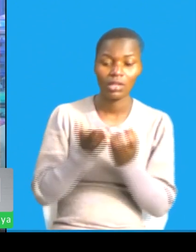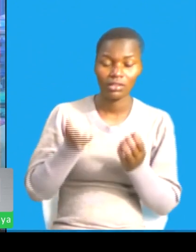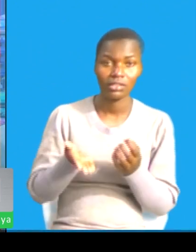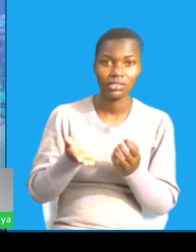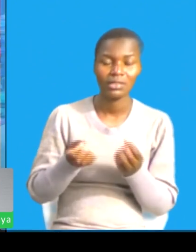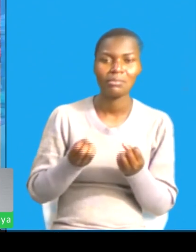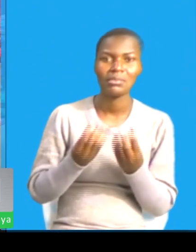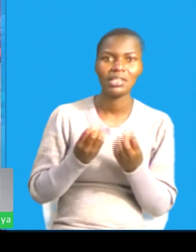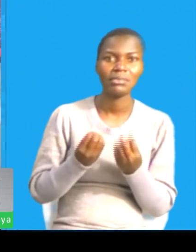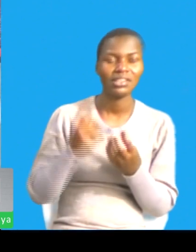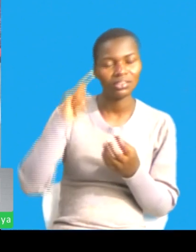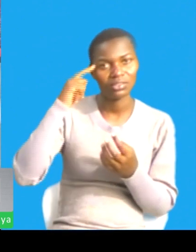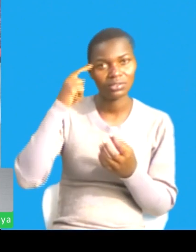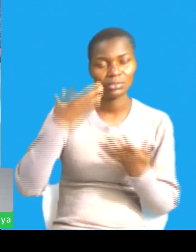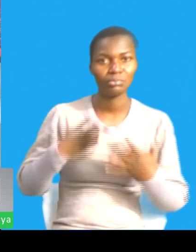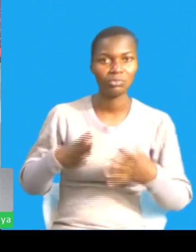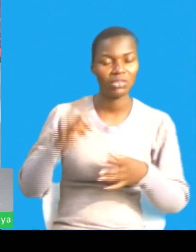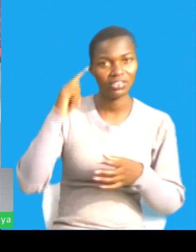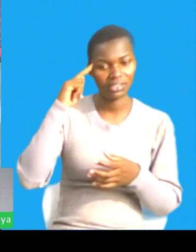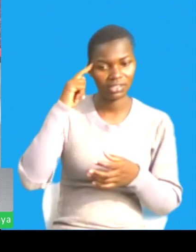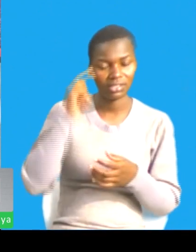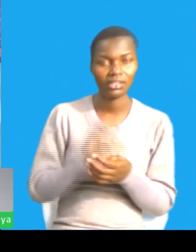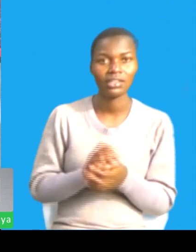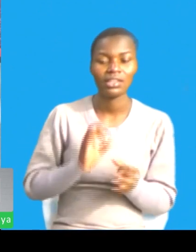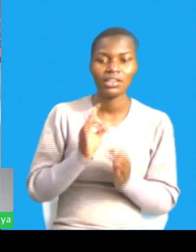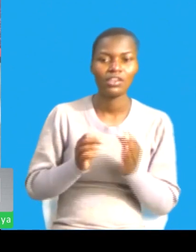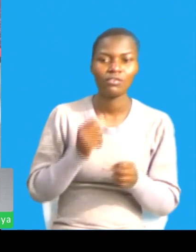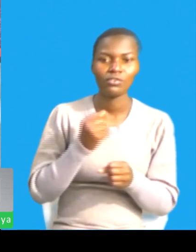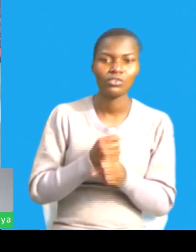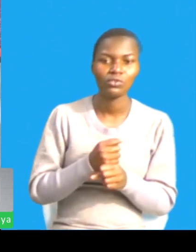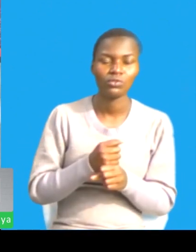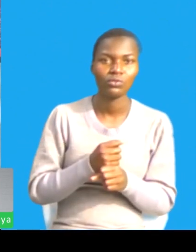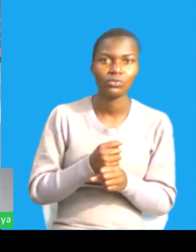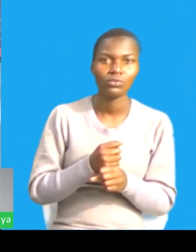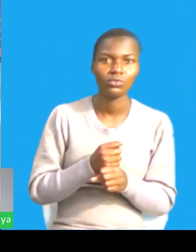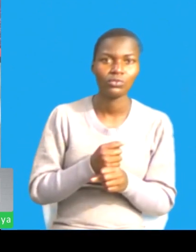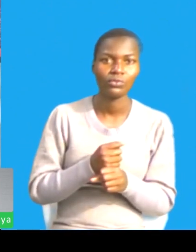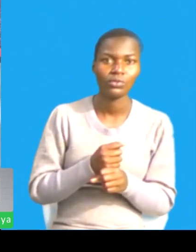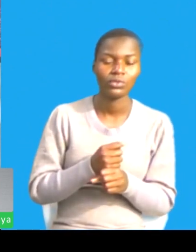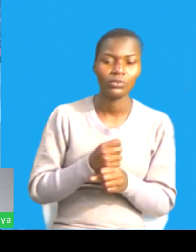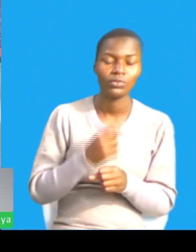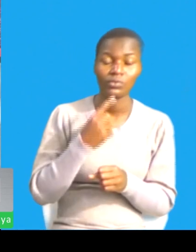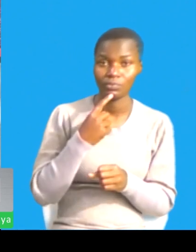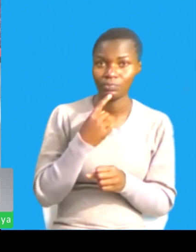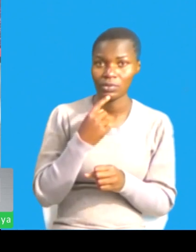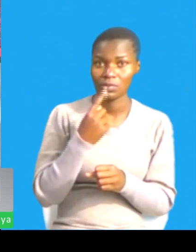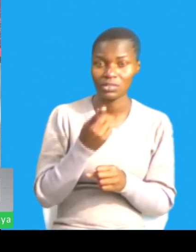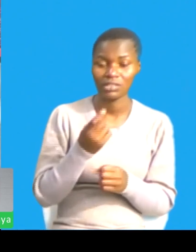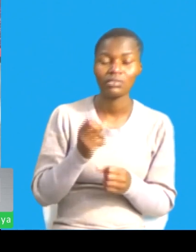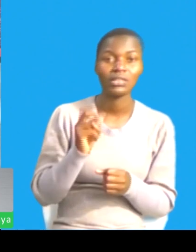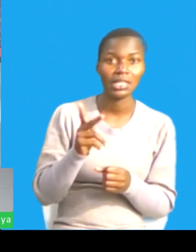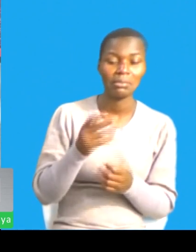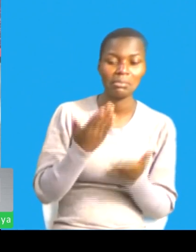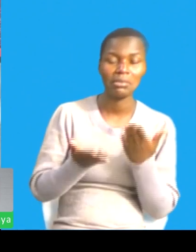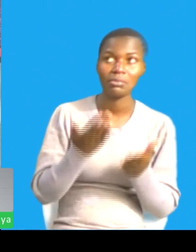And you can only say that saa zingine ukifanya kitu na mwingine pia afanye, unasema ni sawa. Unasema labda Mungu amewapatia